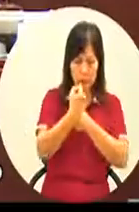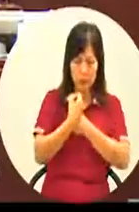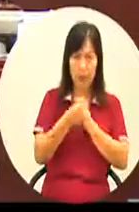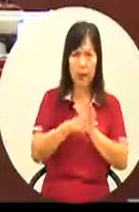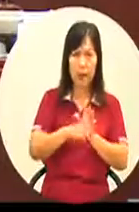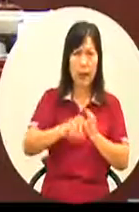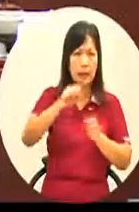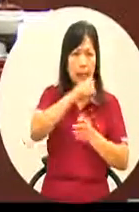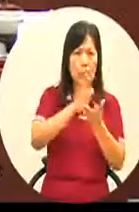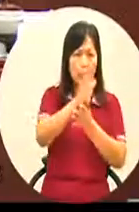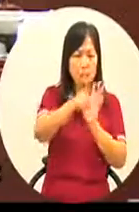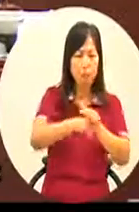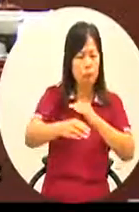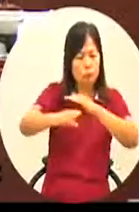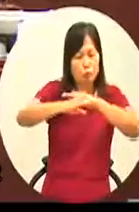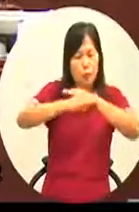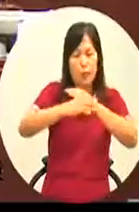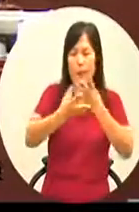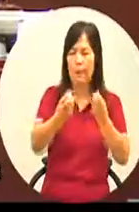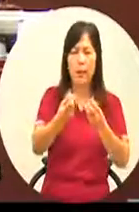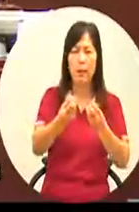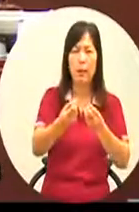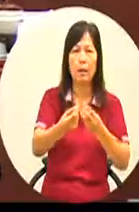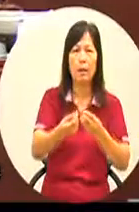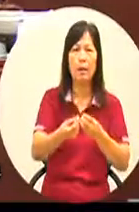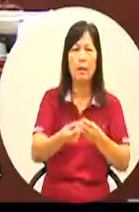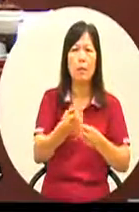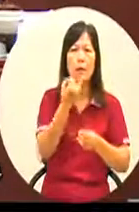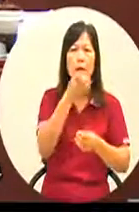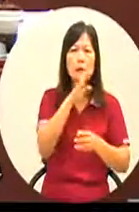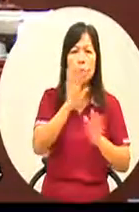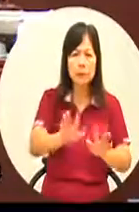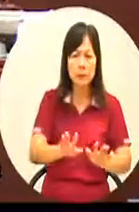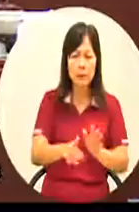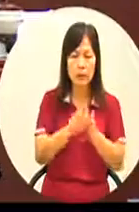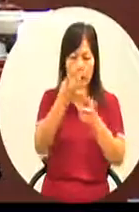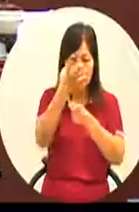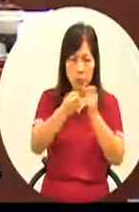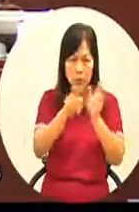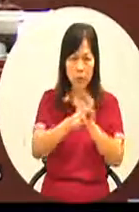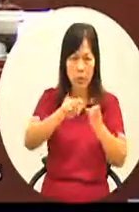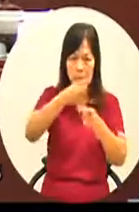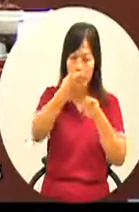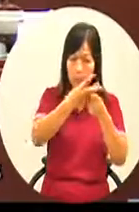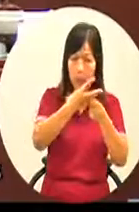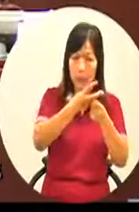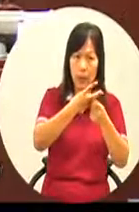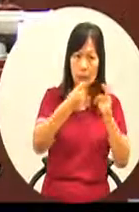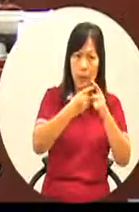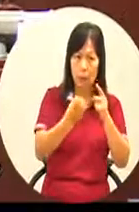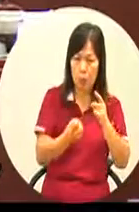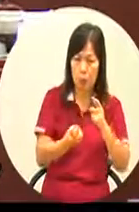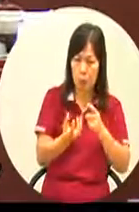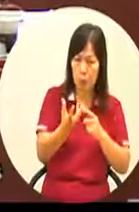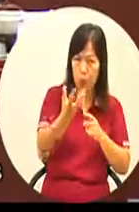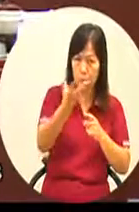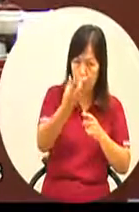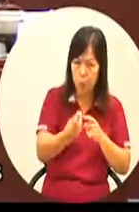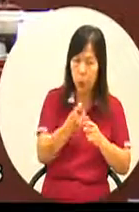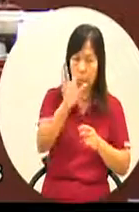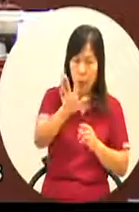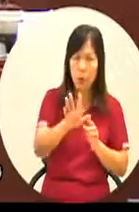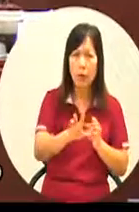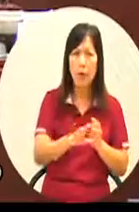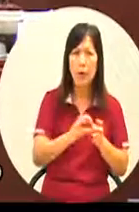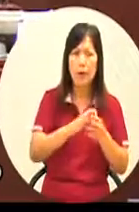他们有很多不平等的被对待的部分，但是其实我们在这几年我们看到103年其实整个人数上是减少，但是我们觉